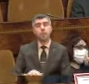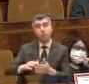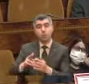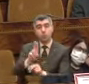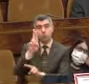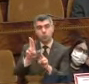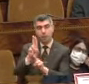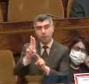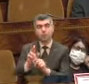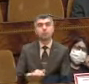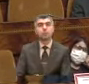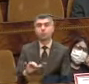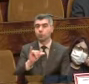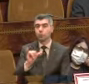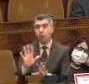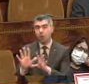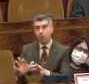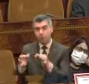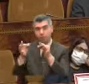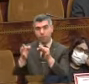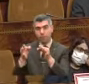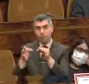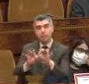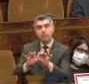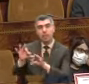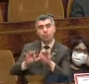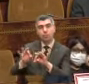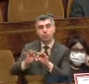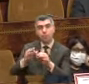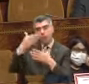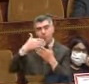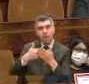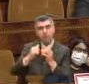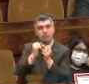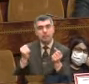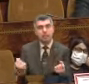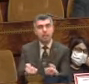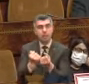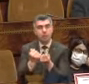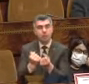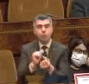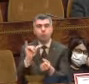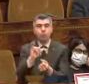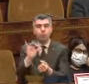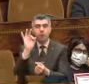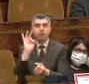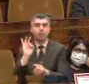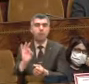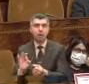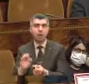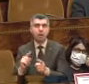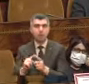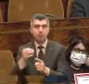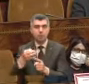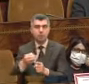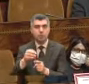تالية: كيف تقيمون تنزيل الاستراتيجية الوطنية للتنمية المستدامة؟ ما هي نسبة وآفاق تنفيذ الاستراتيجية المتعلقة